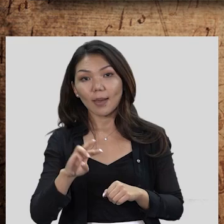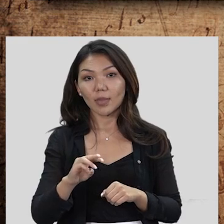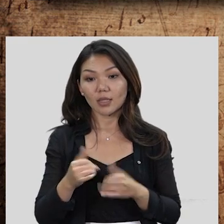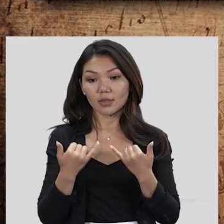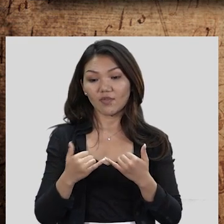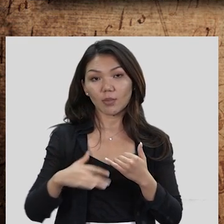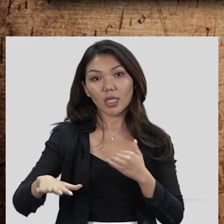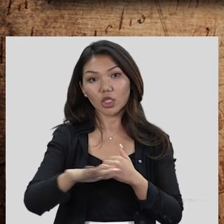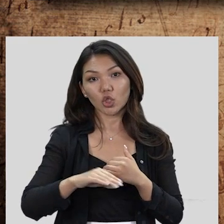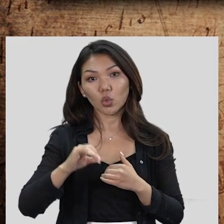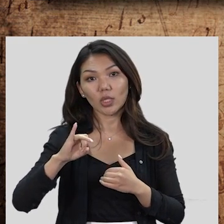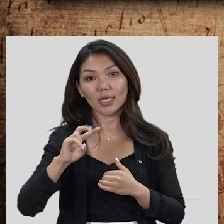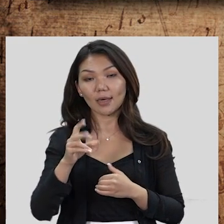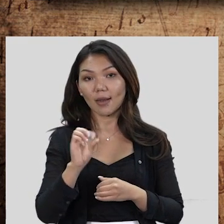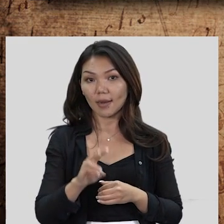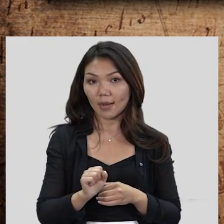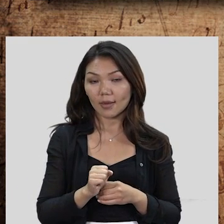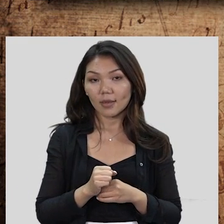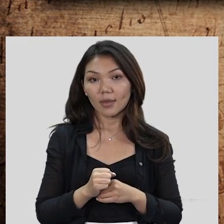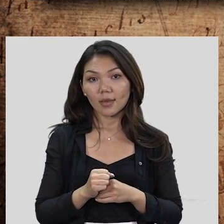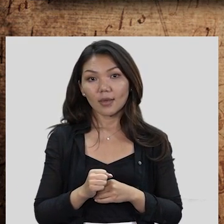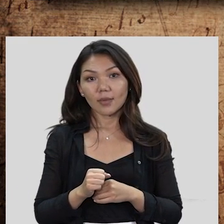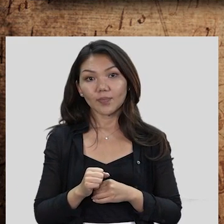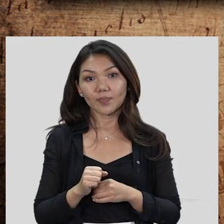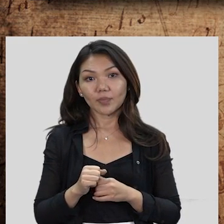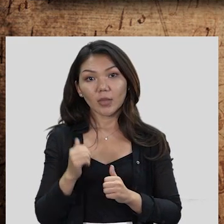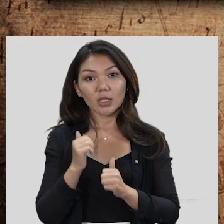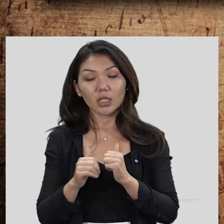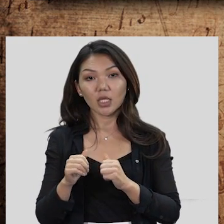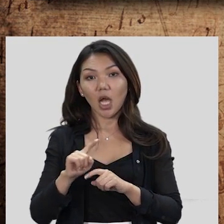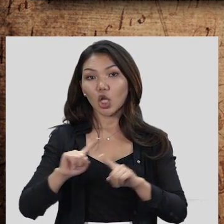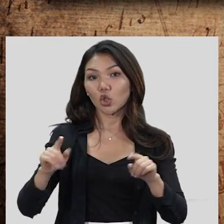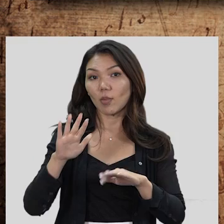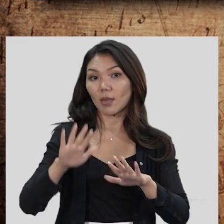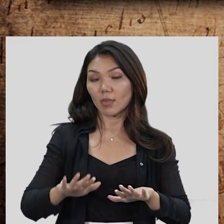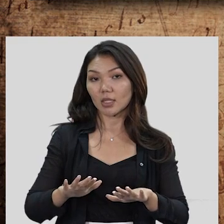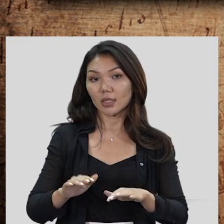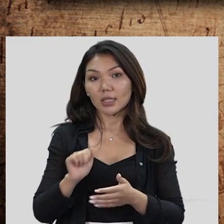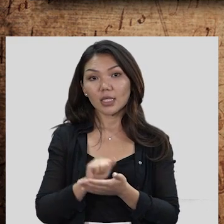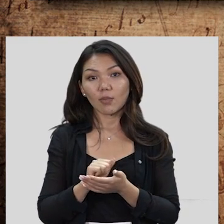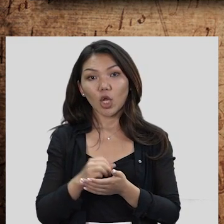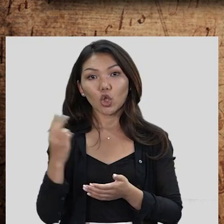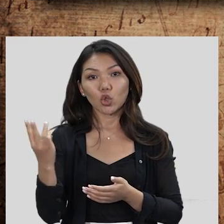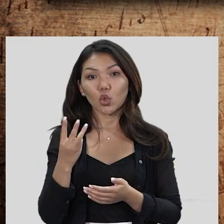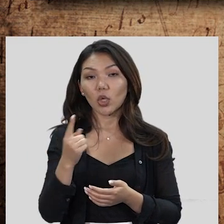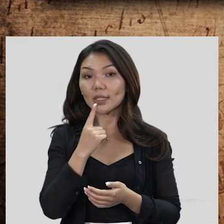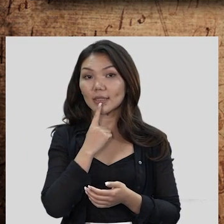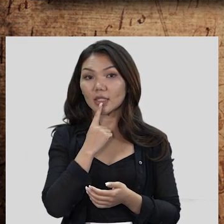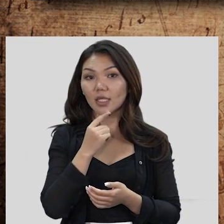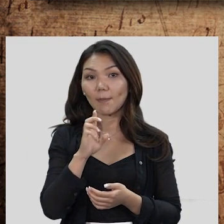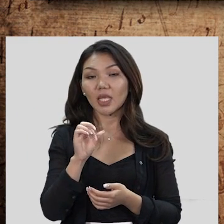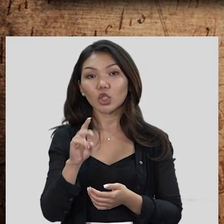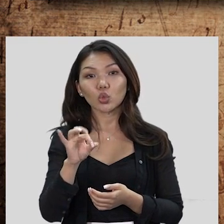любима областям передней азии среди них особое место занимает 3 язычная ведь эстонская надпись